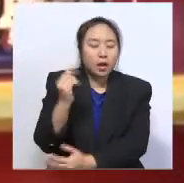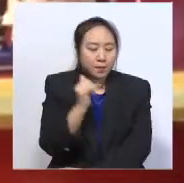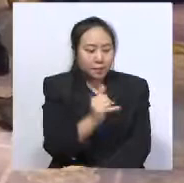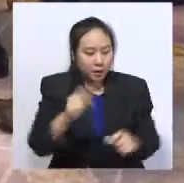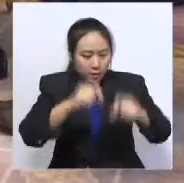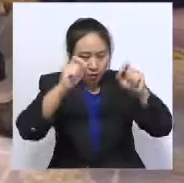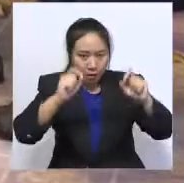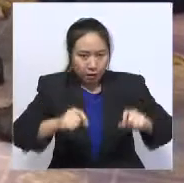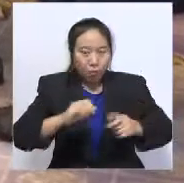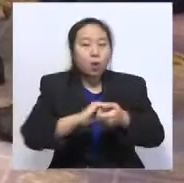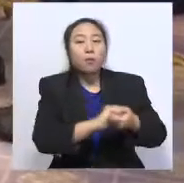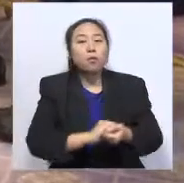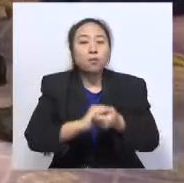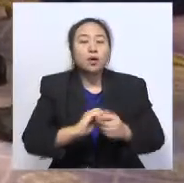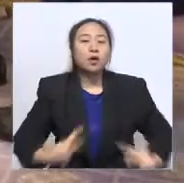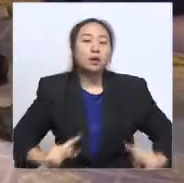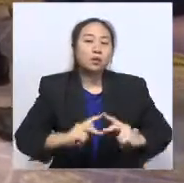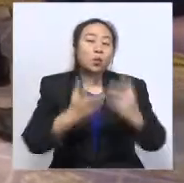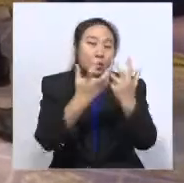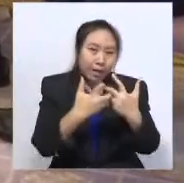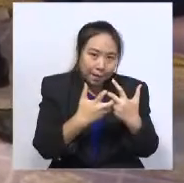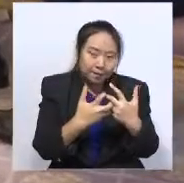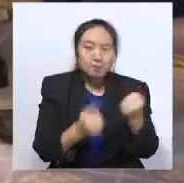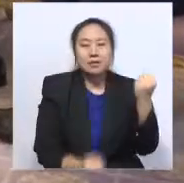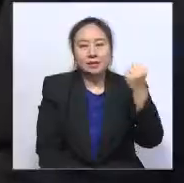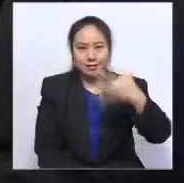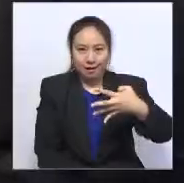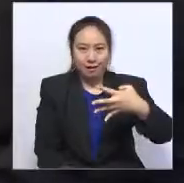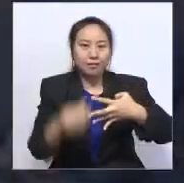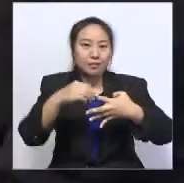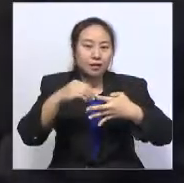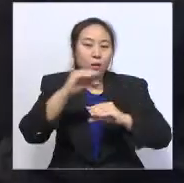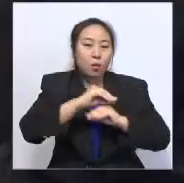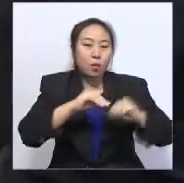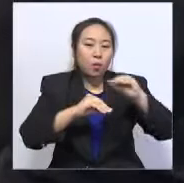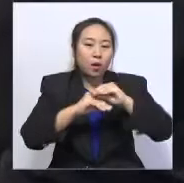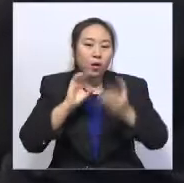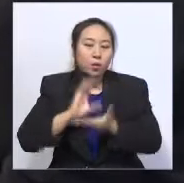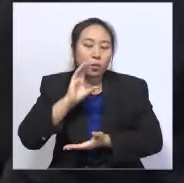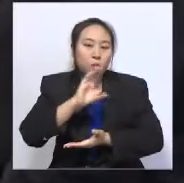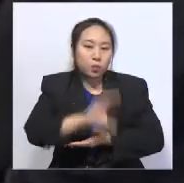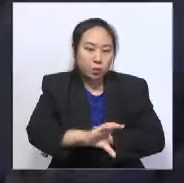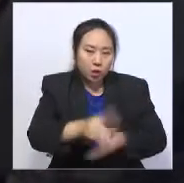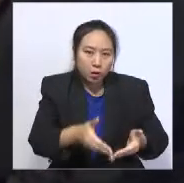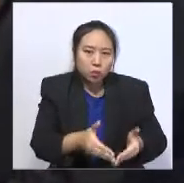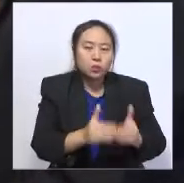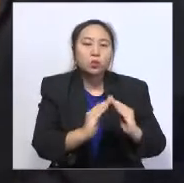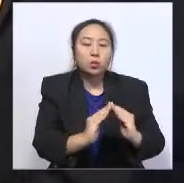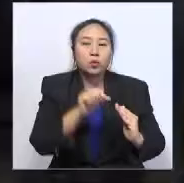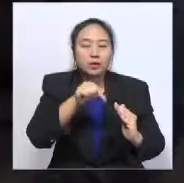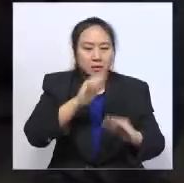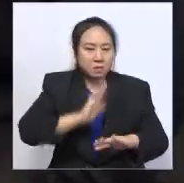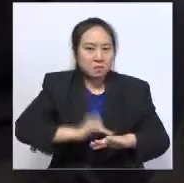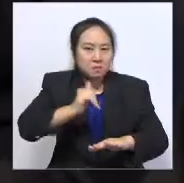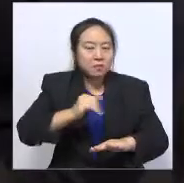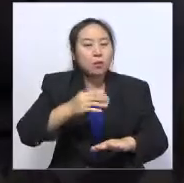ลงนามความร่วมมือกับทางกระทรวงอุตสาหกรรม4ด้านนะครับประกอบด้วยโครงการลงทุนสร้างศูนย์สมาร์ทดิจิทัลฮับในพื้นที่